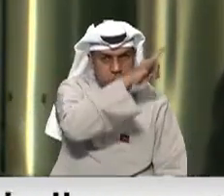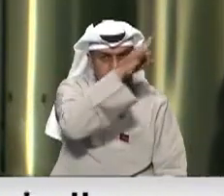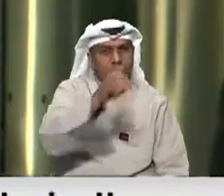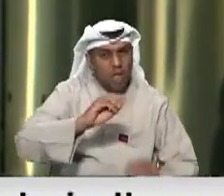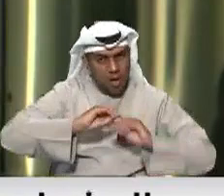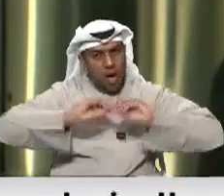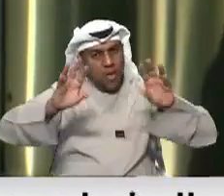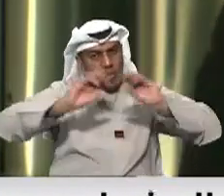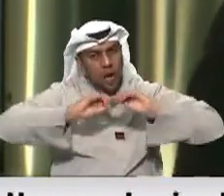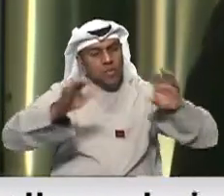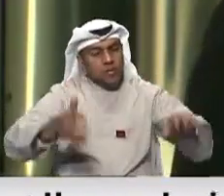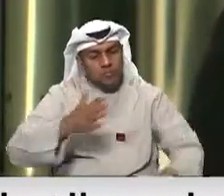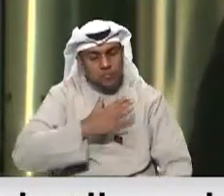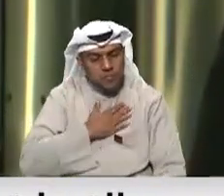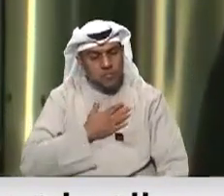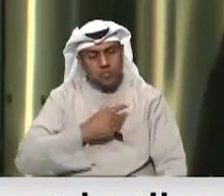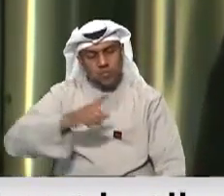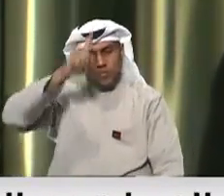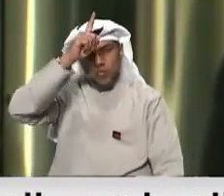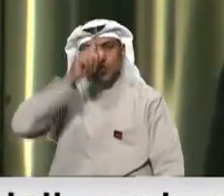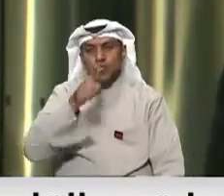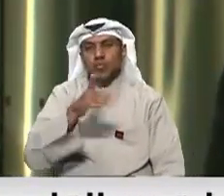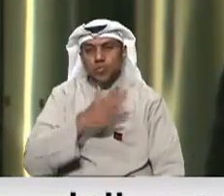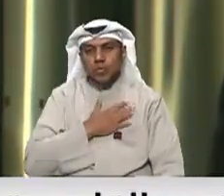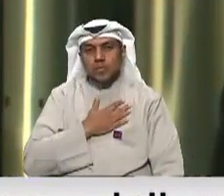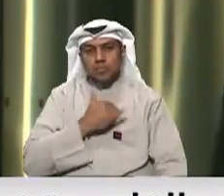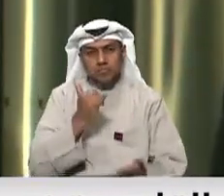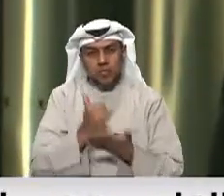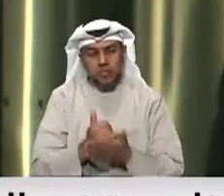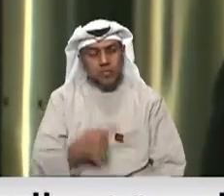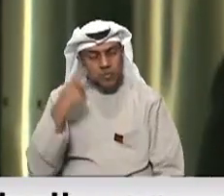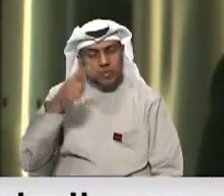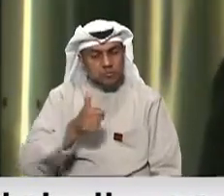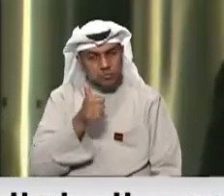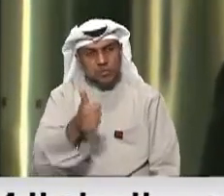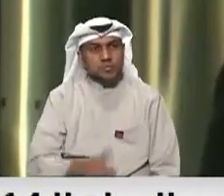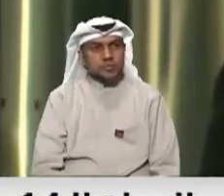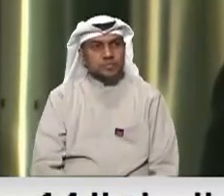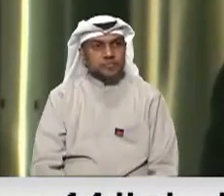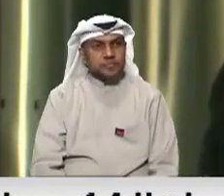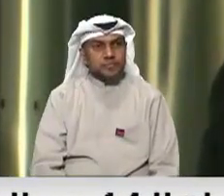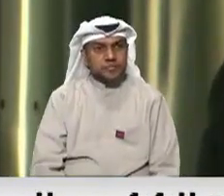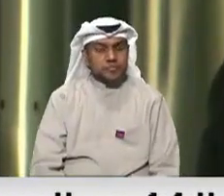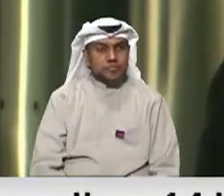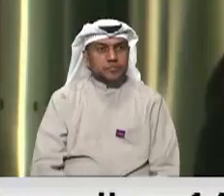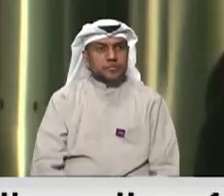أن هذه الخطوة غير واردة في الوقت الراهن. wieder eigene